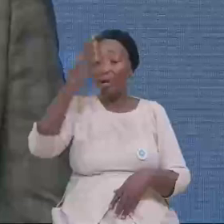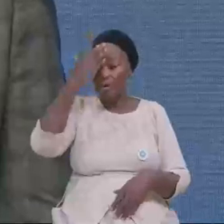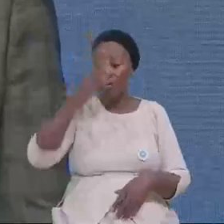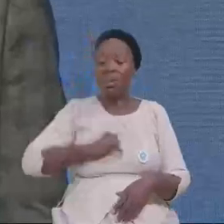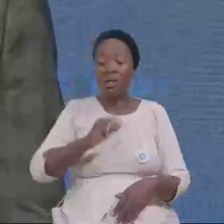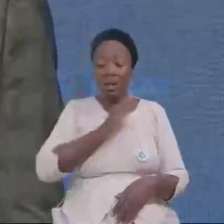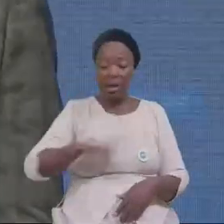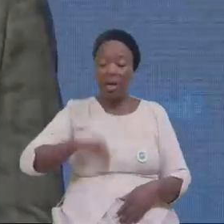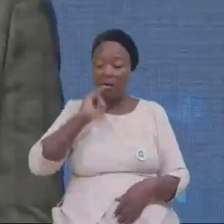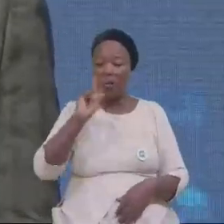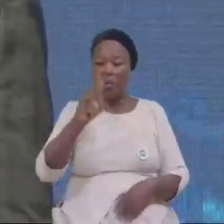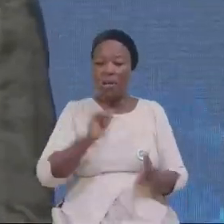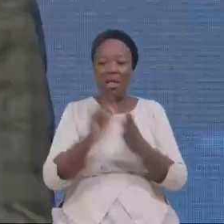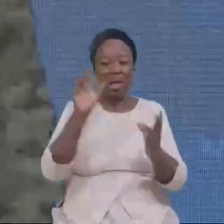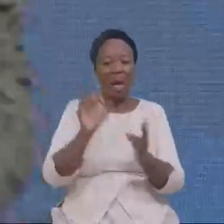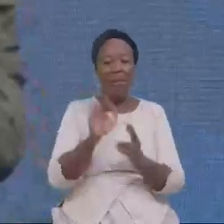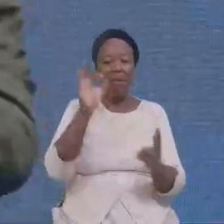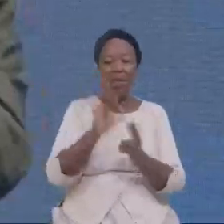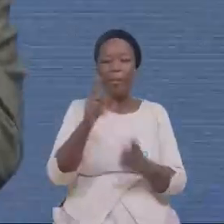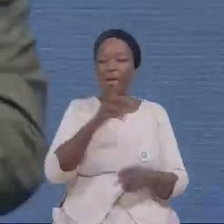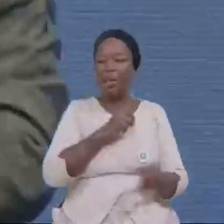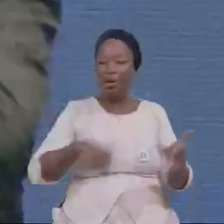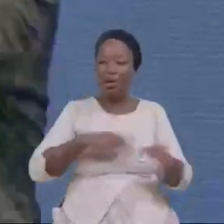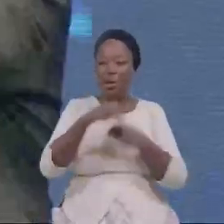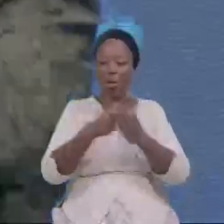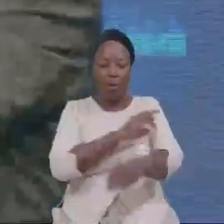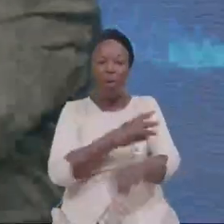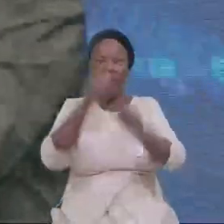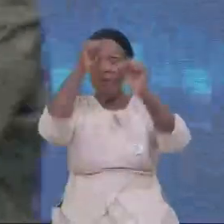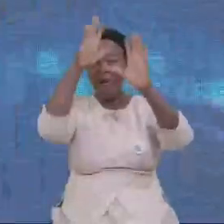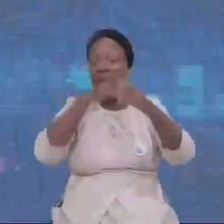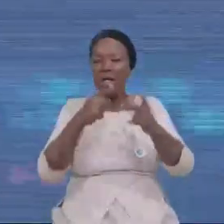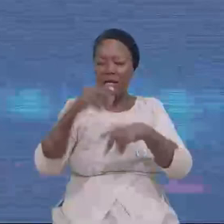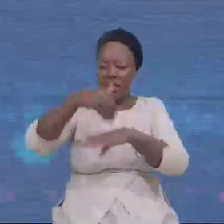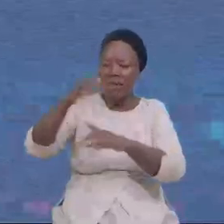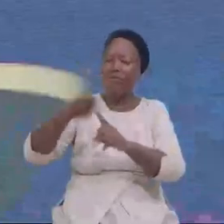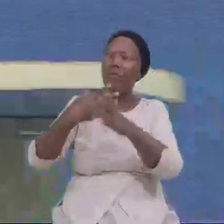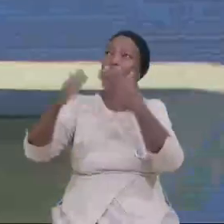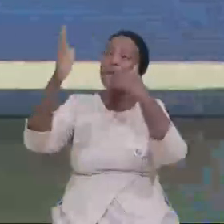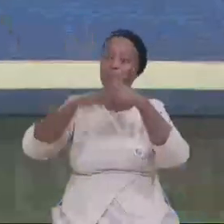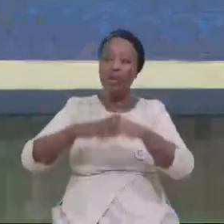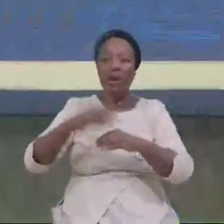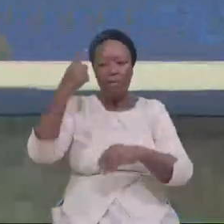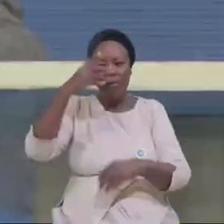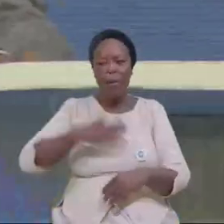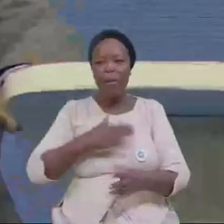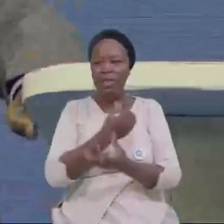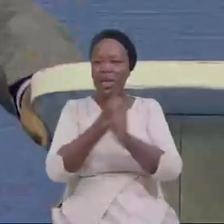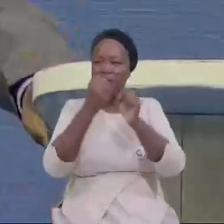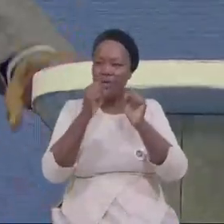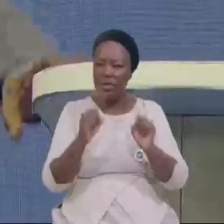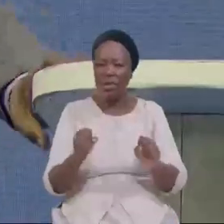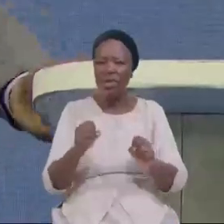celui établi par le Dieu Tout-Puissant et envoyé du ciel pour